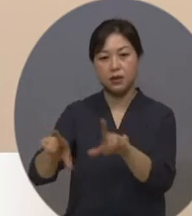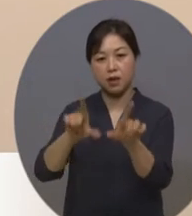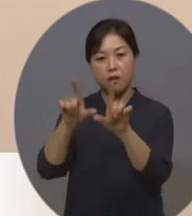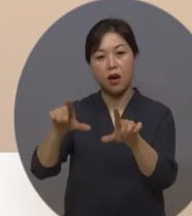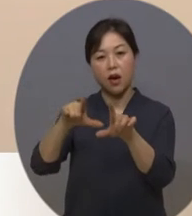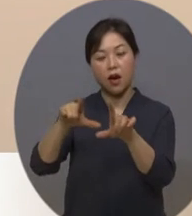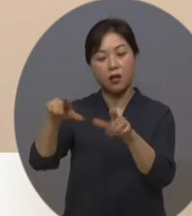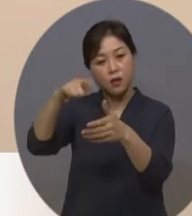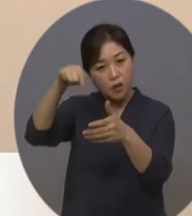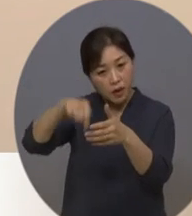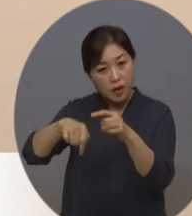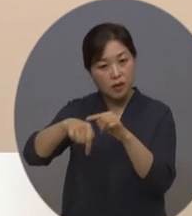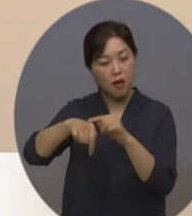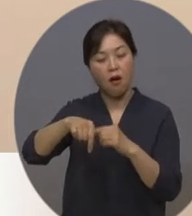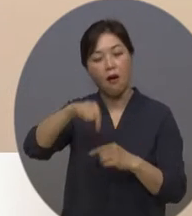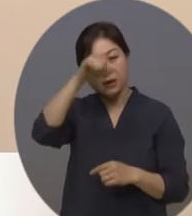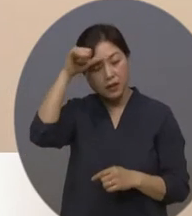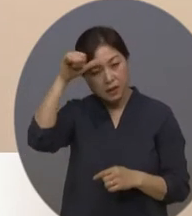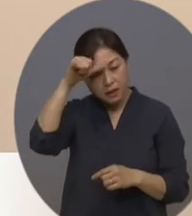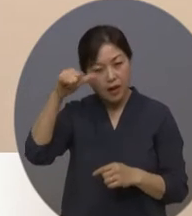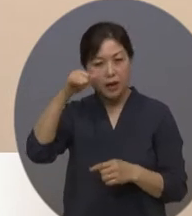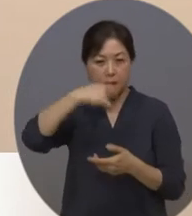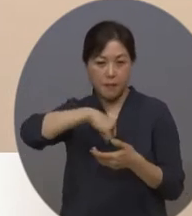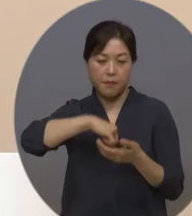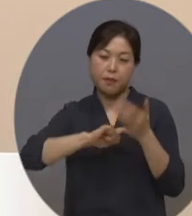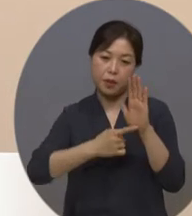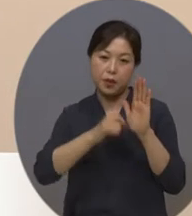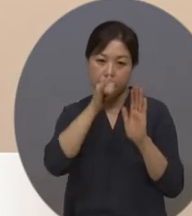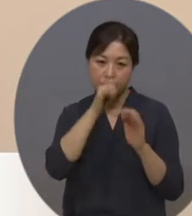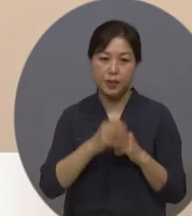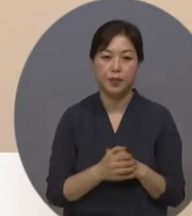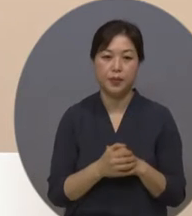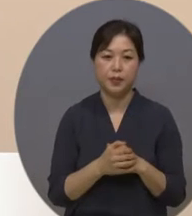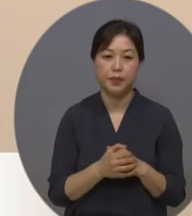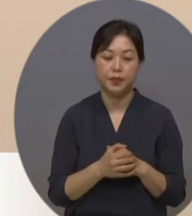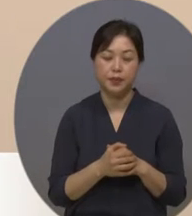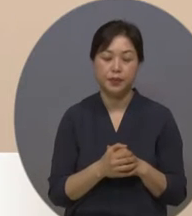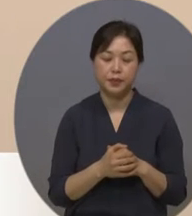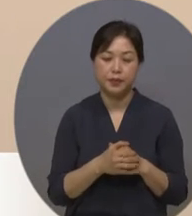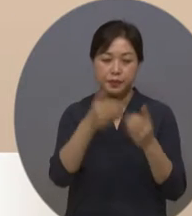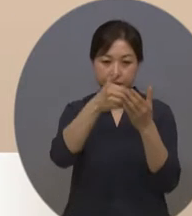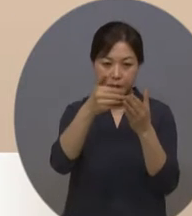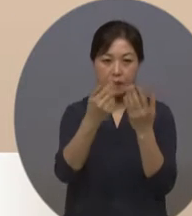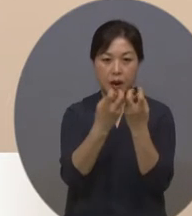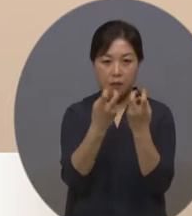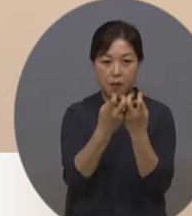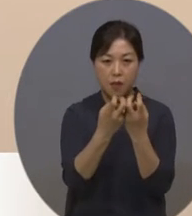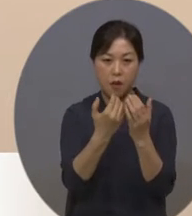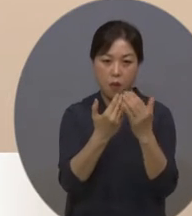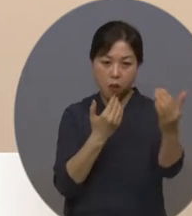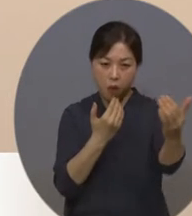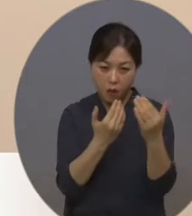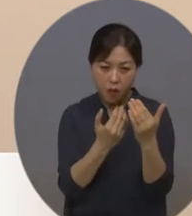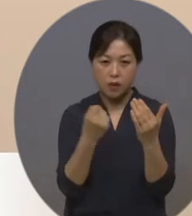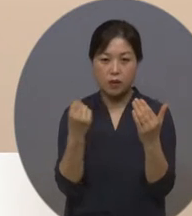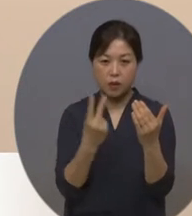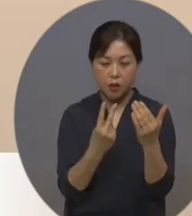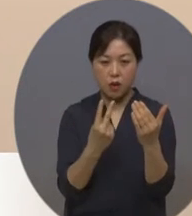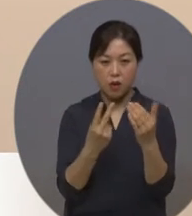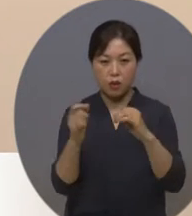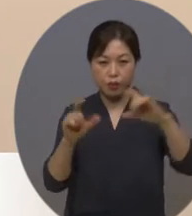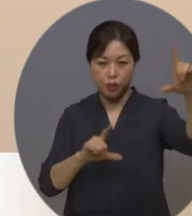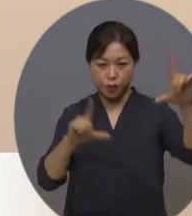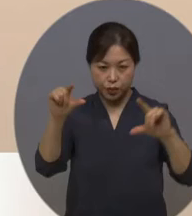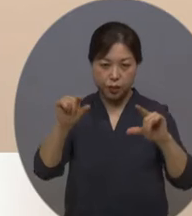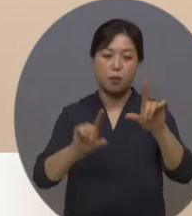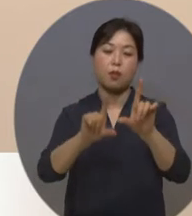인생의 어떻게 깊이를 표현 했고요 그다음 기법은 그 원근법의 파고 어 배 친구도 로